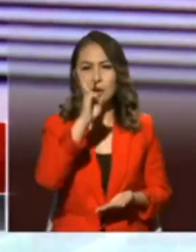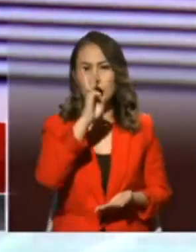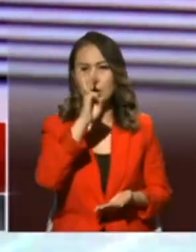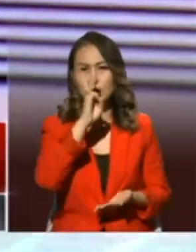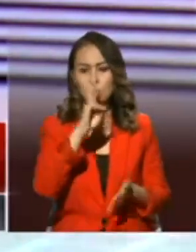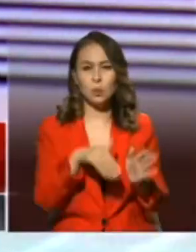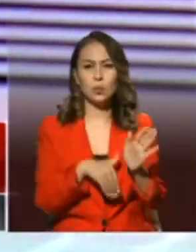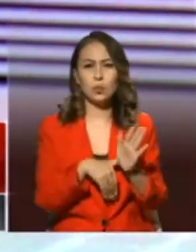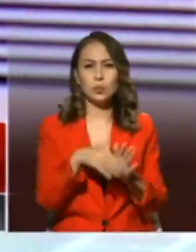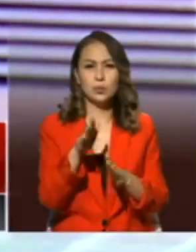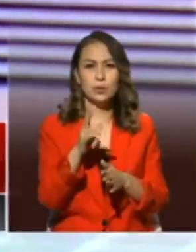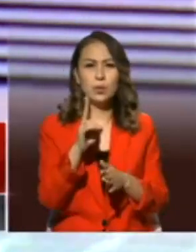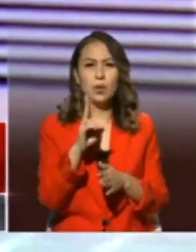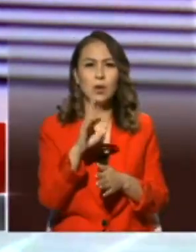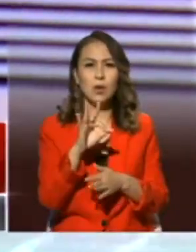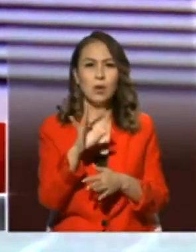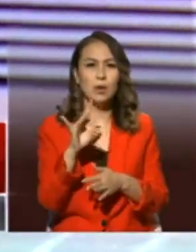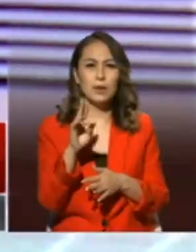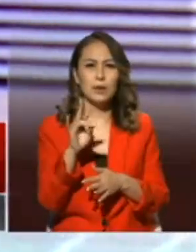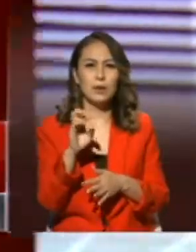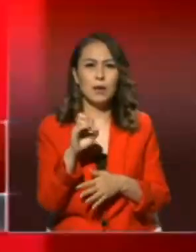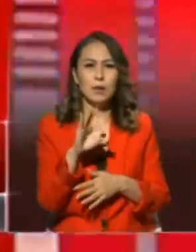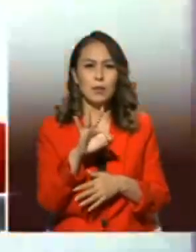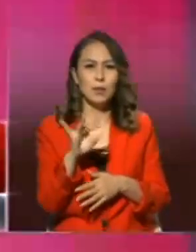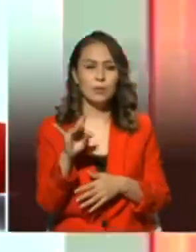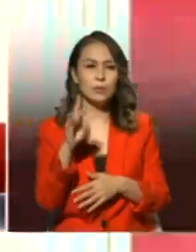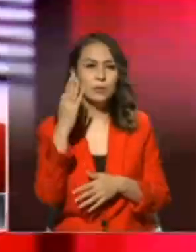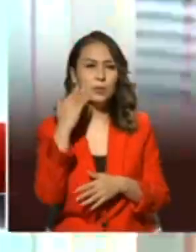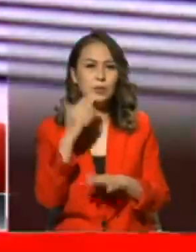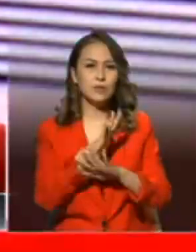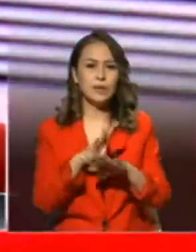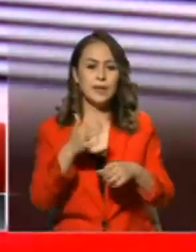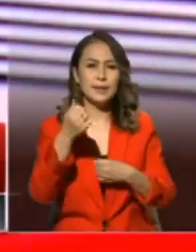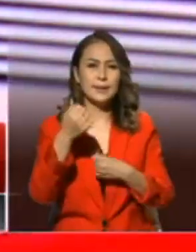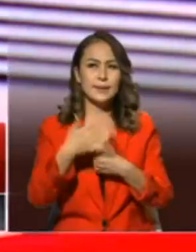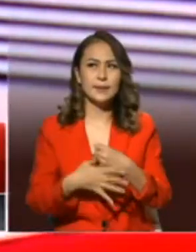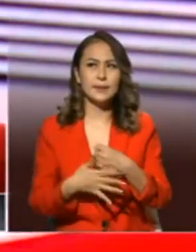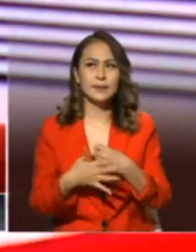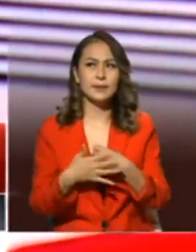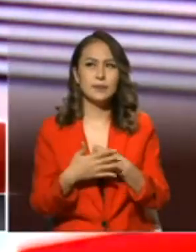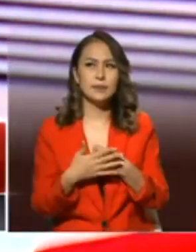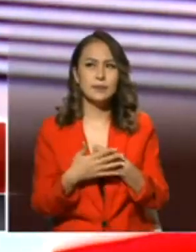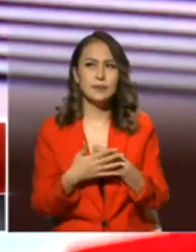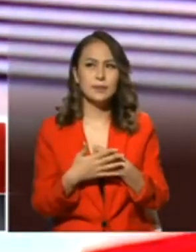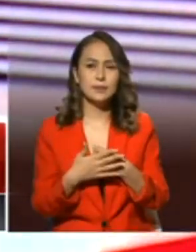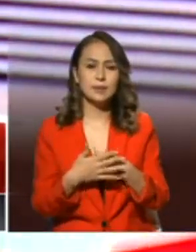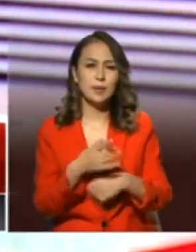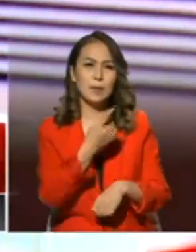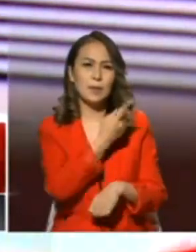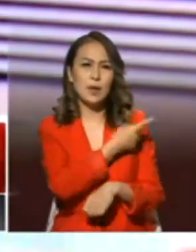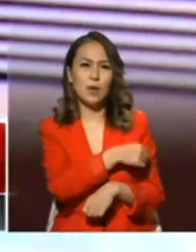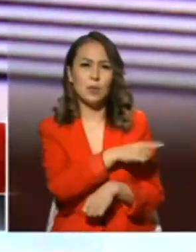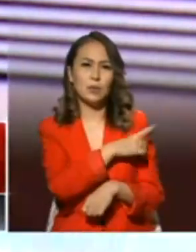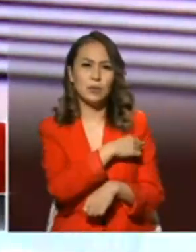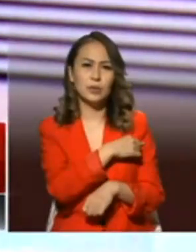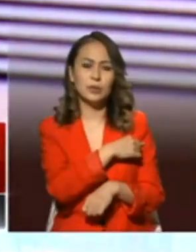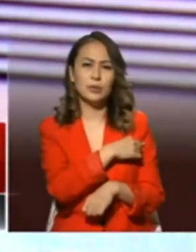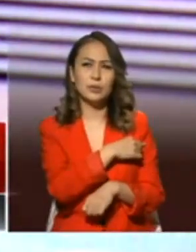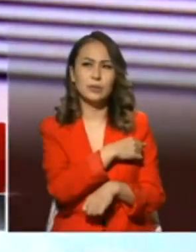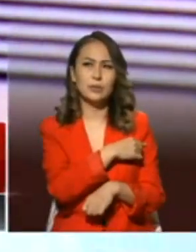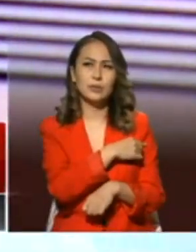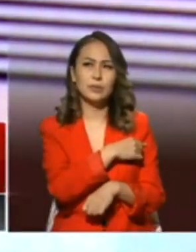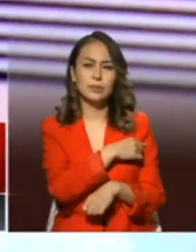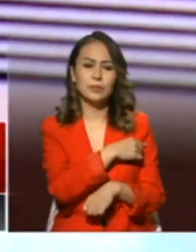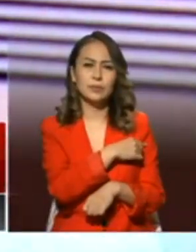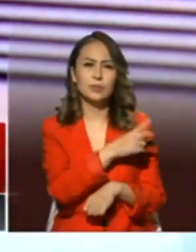Өйткені координаторларға оңай емес. Жаңа орталықтарда бір ауруханада